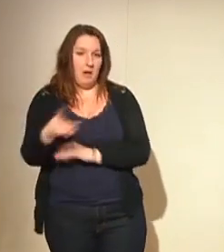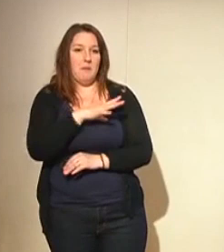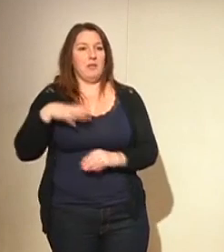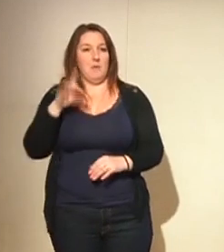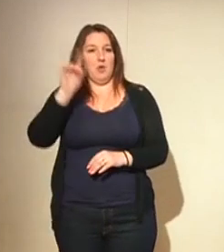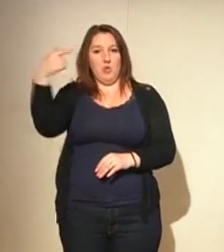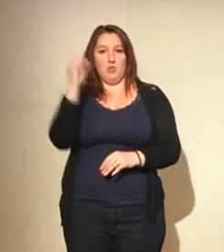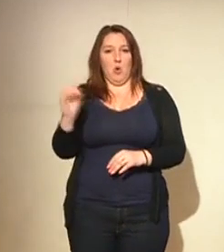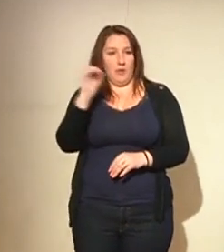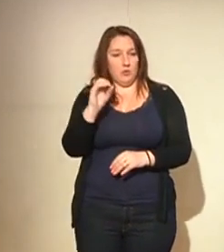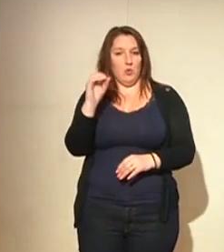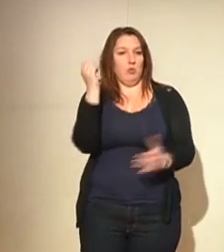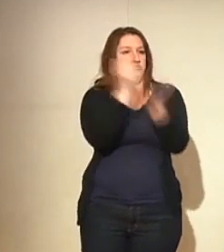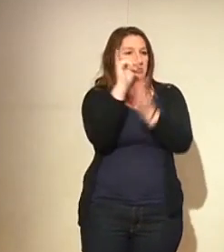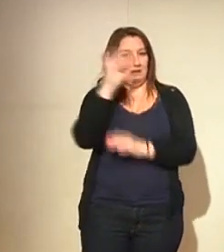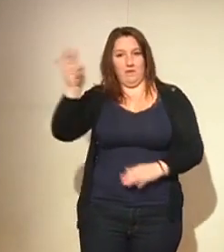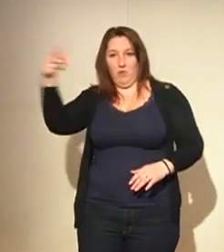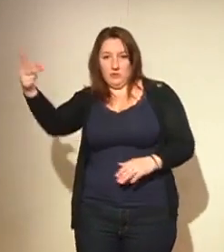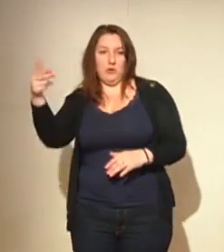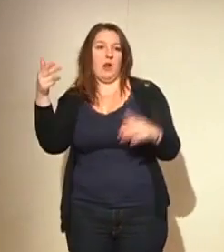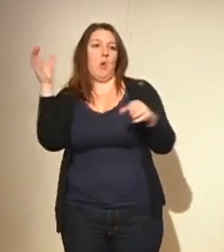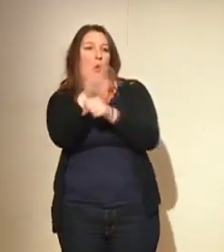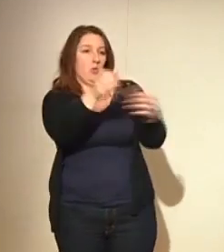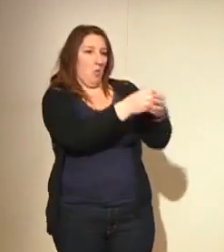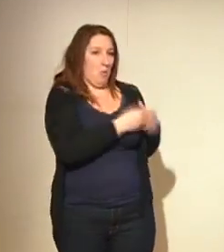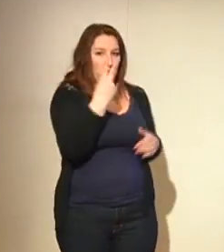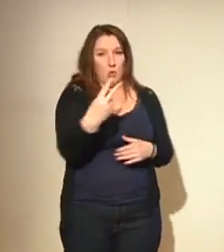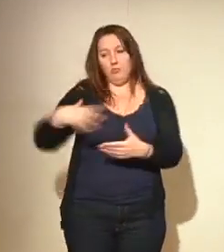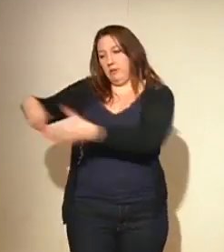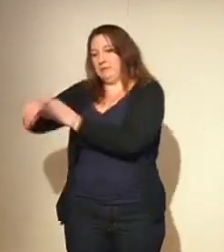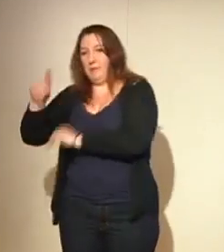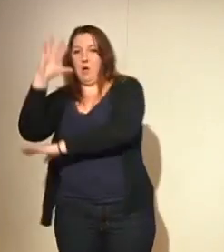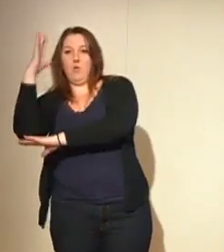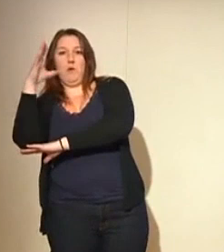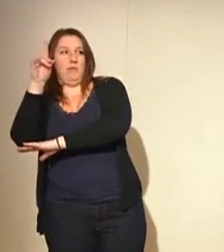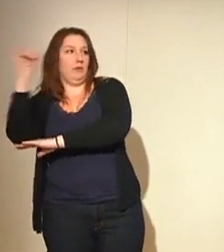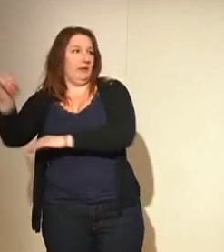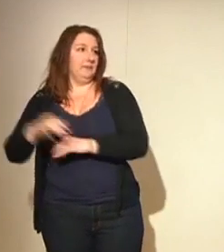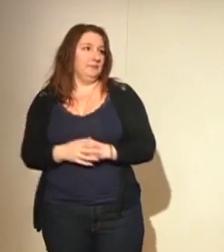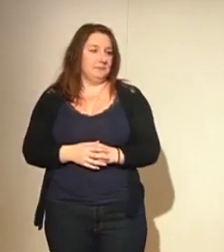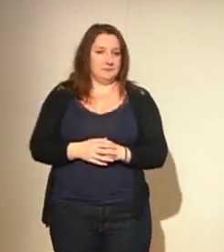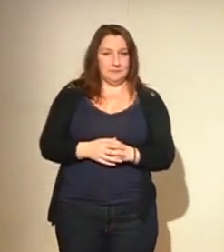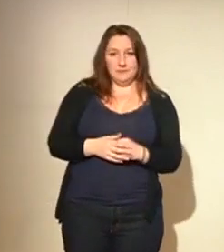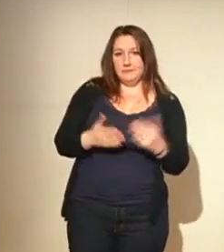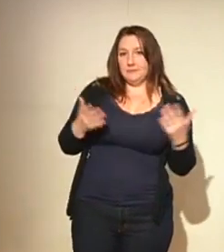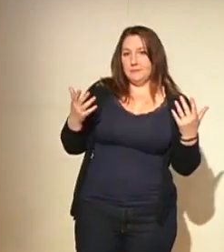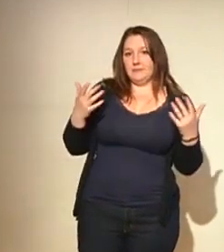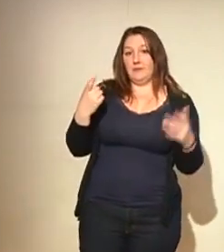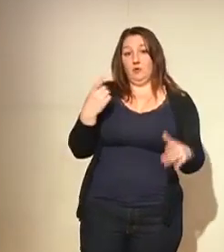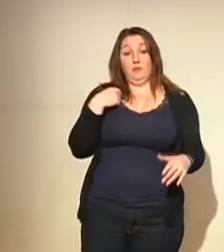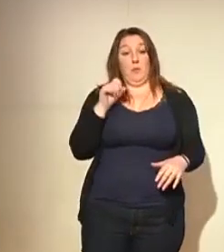dornano qui est pour Front national contre de groupes prend pas part au vote UMP udi s'en est fait de